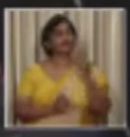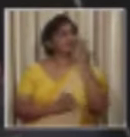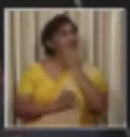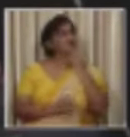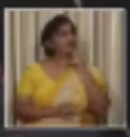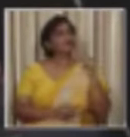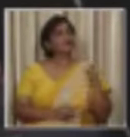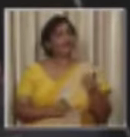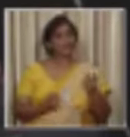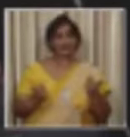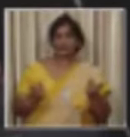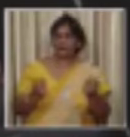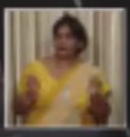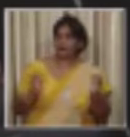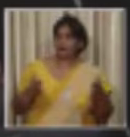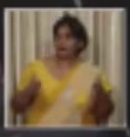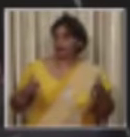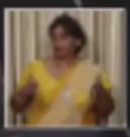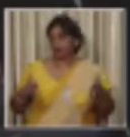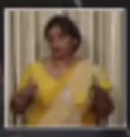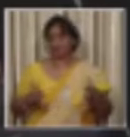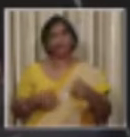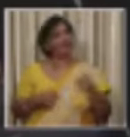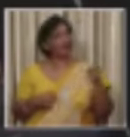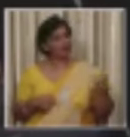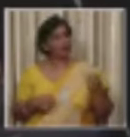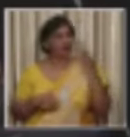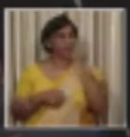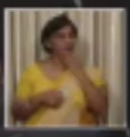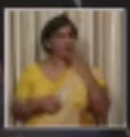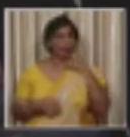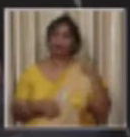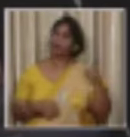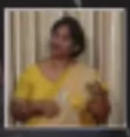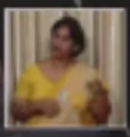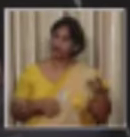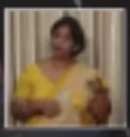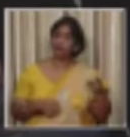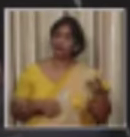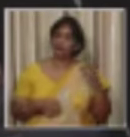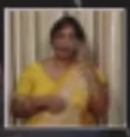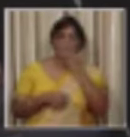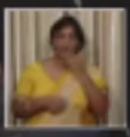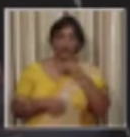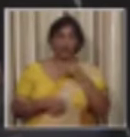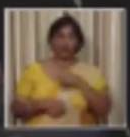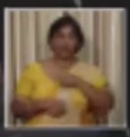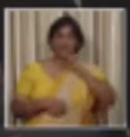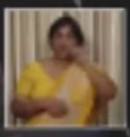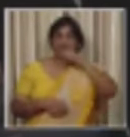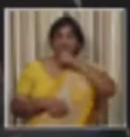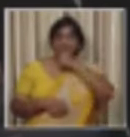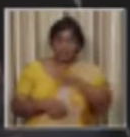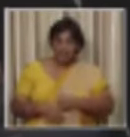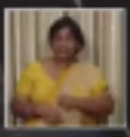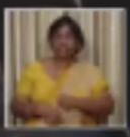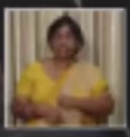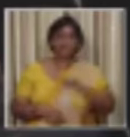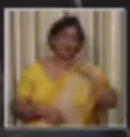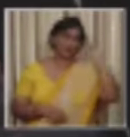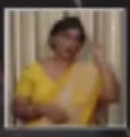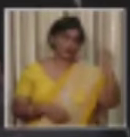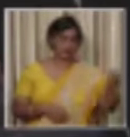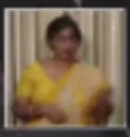ඌරුනාම්බව වෙවුලන්න ගත්තා. මේ ඌරුනාම්බා ඌරු සීයා වෙත ගිහිල්ලා වෙන්න යන දේ